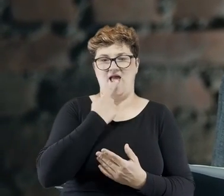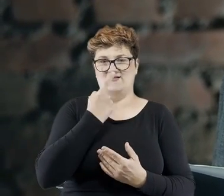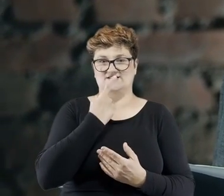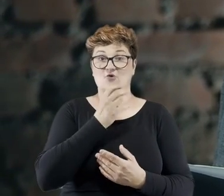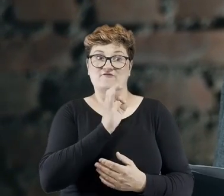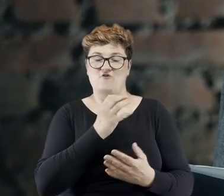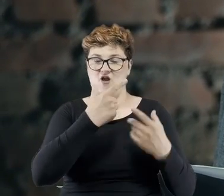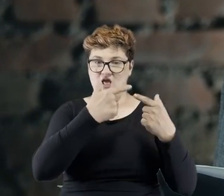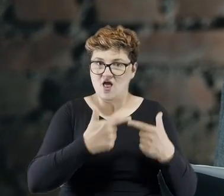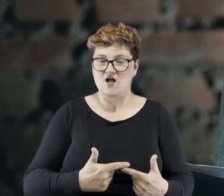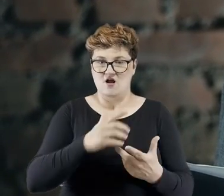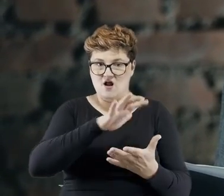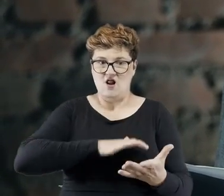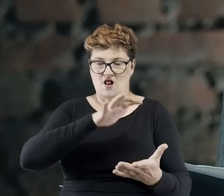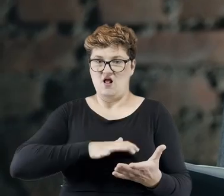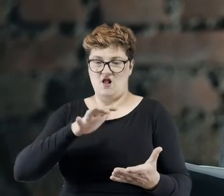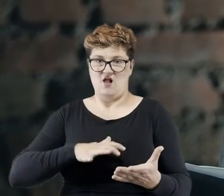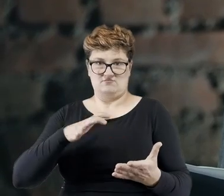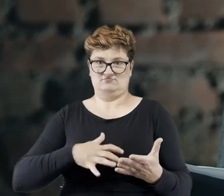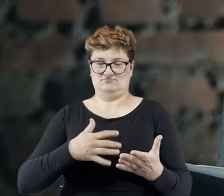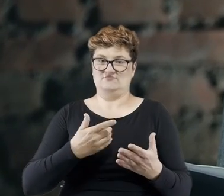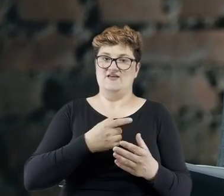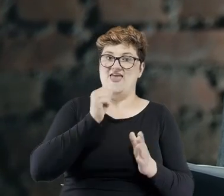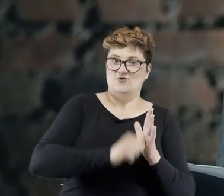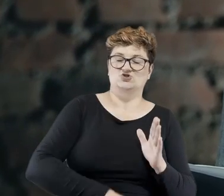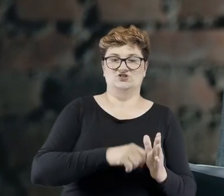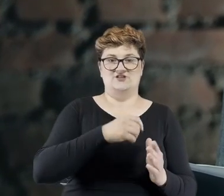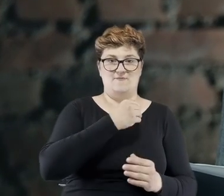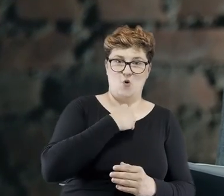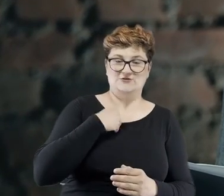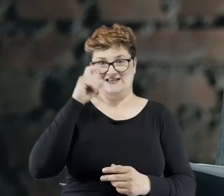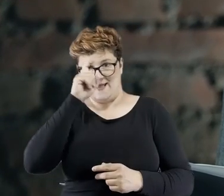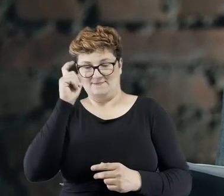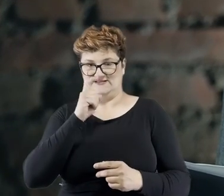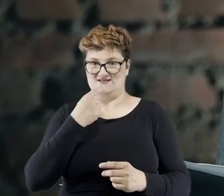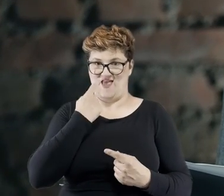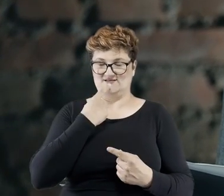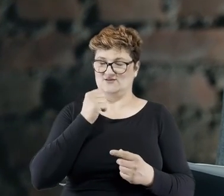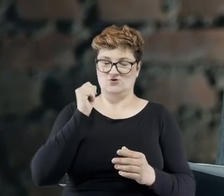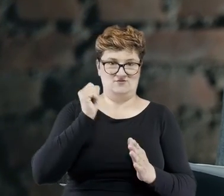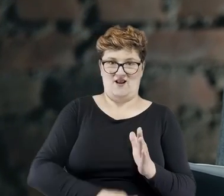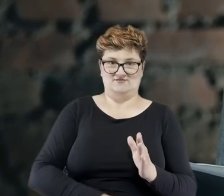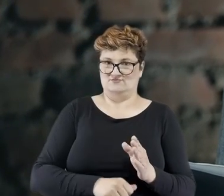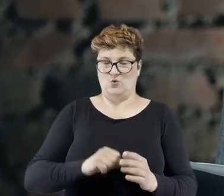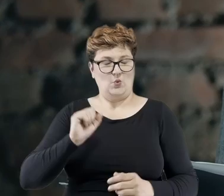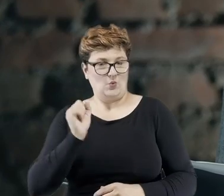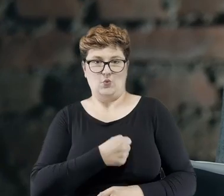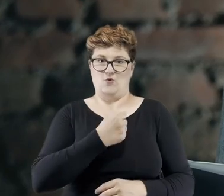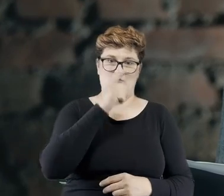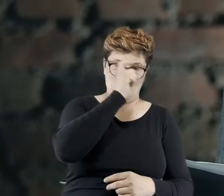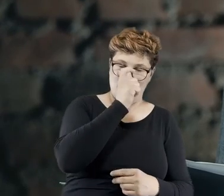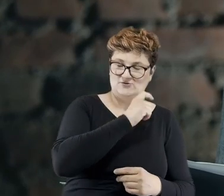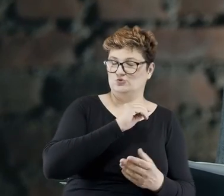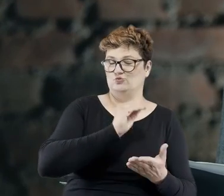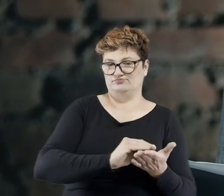jej teksty literackie powstawały jednocześnie po polsku i niemiecku, bo ona pisała po niemiecku równie dobrze